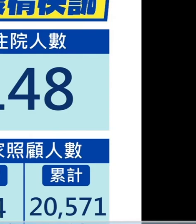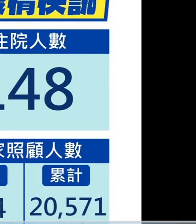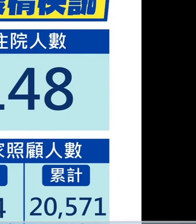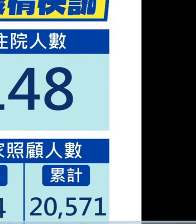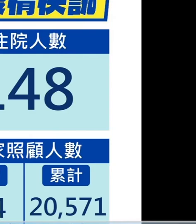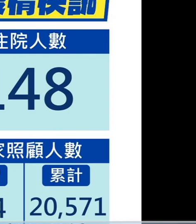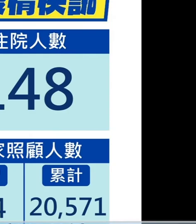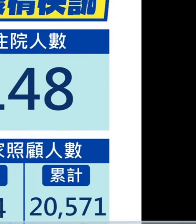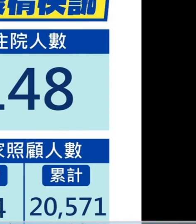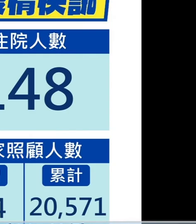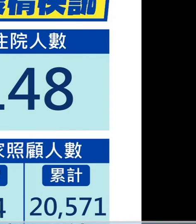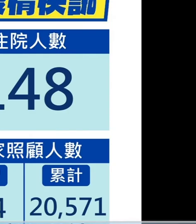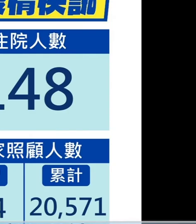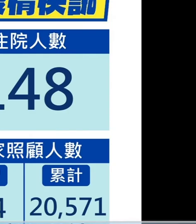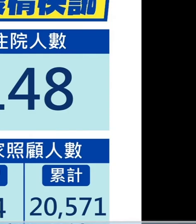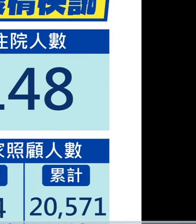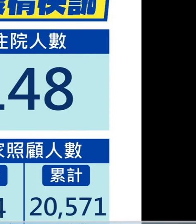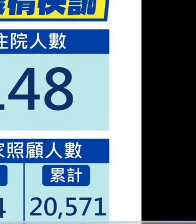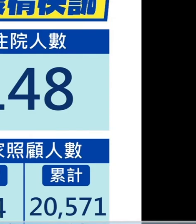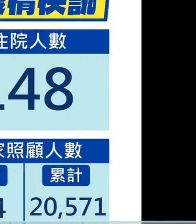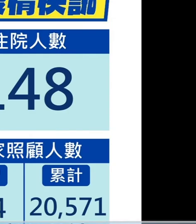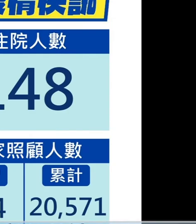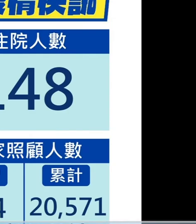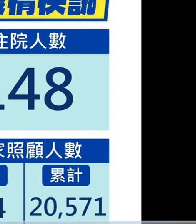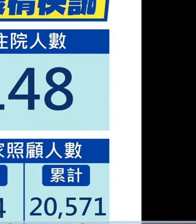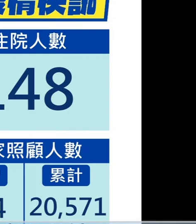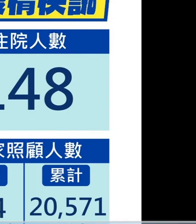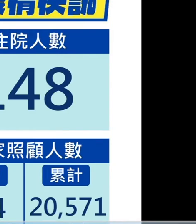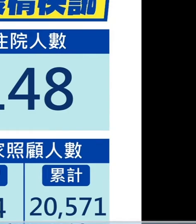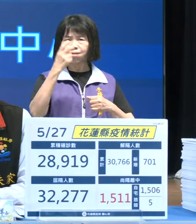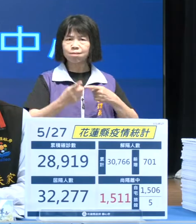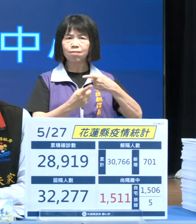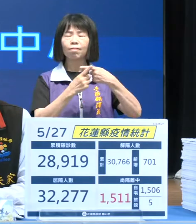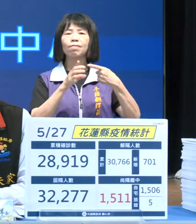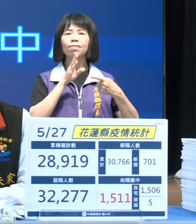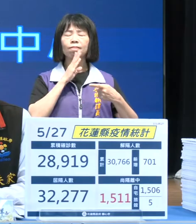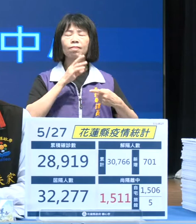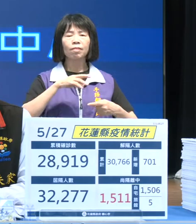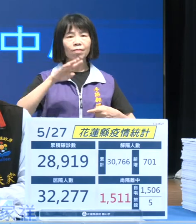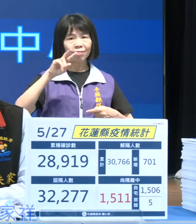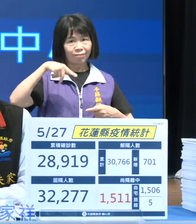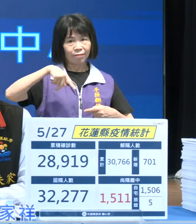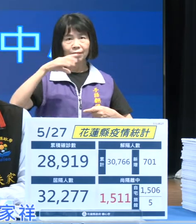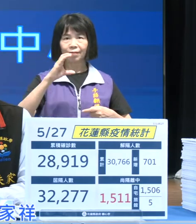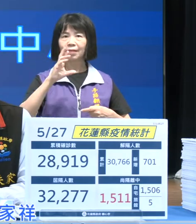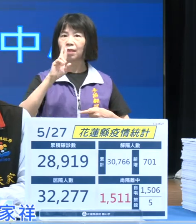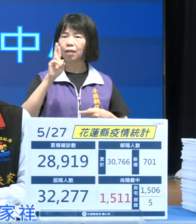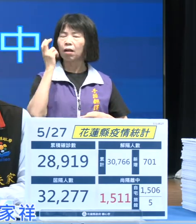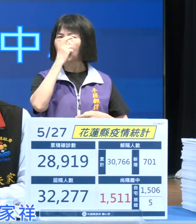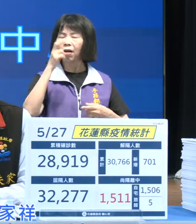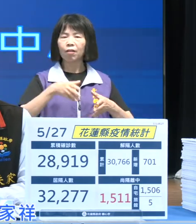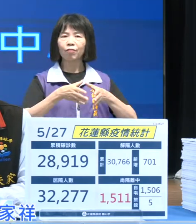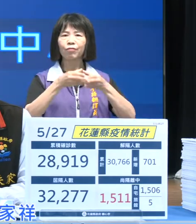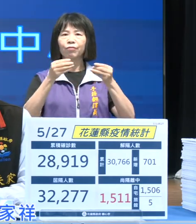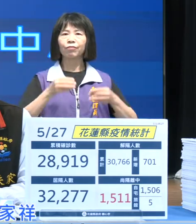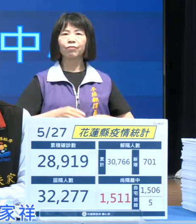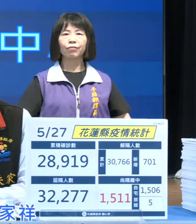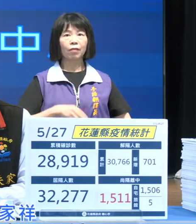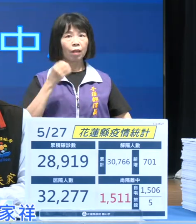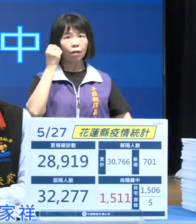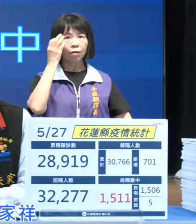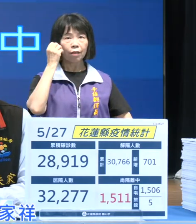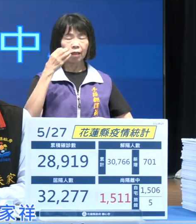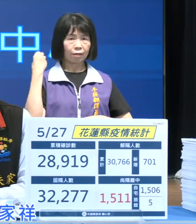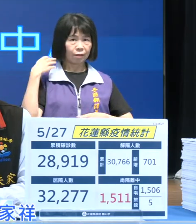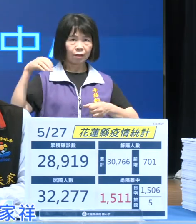例，防疫记者会由卫生局长朱家祥进行相关防疫资讯的说明。 那我们花莲县呢，那